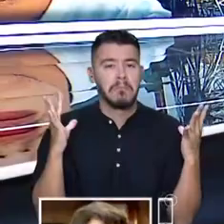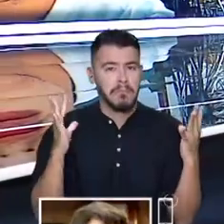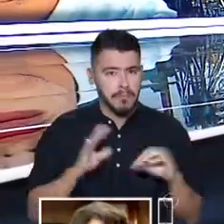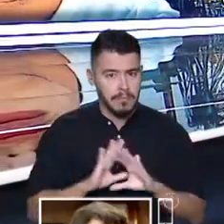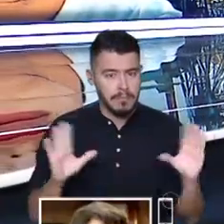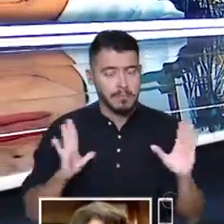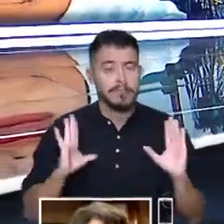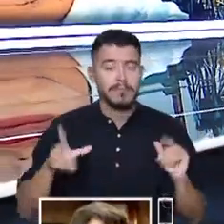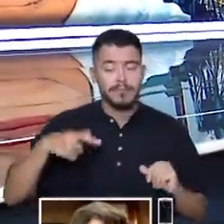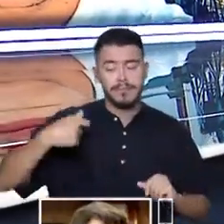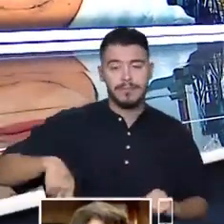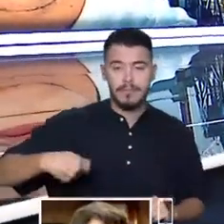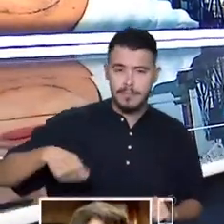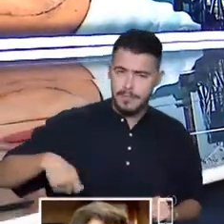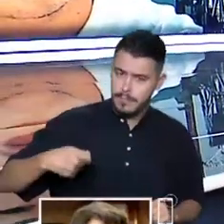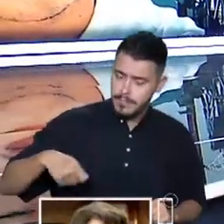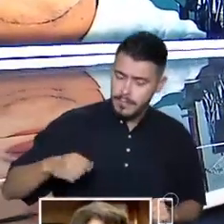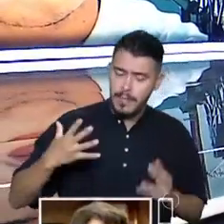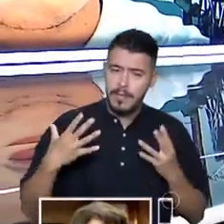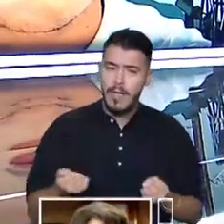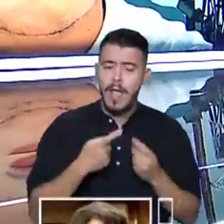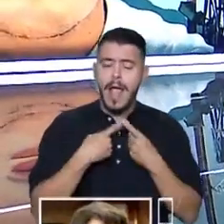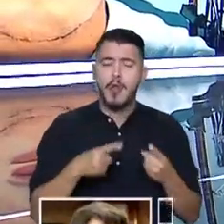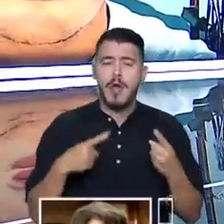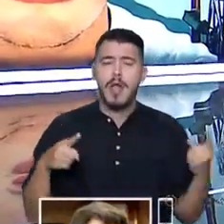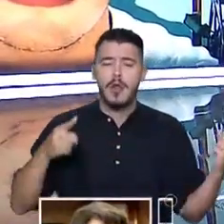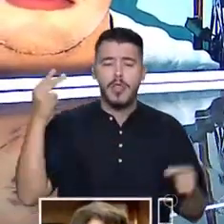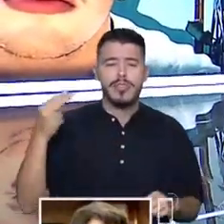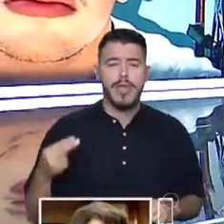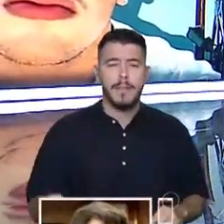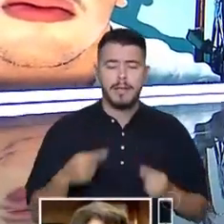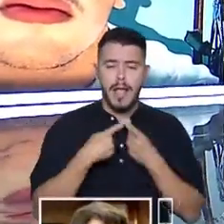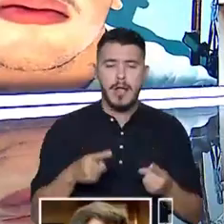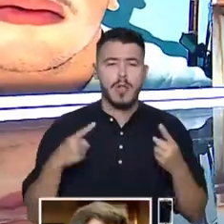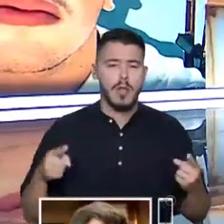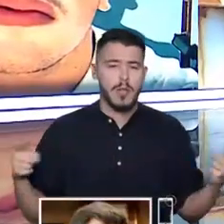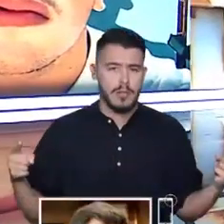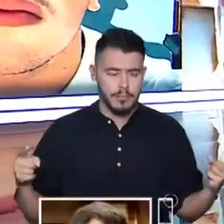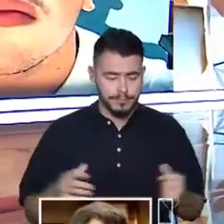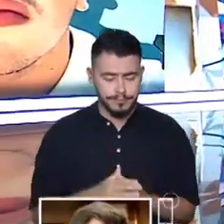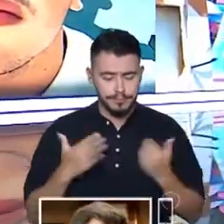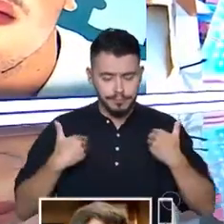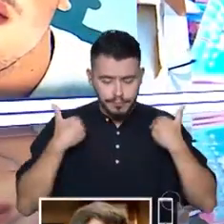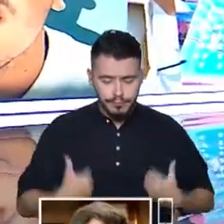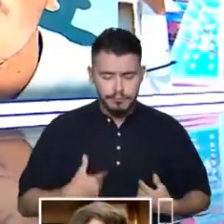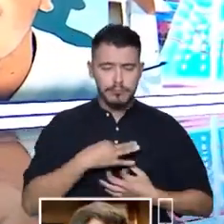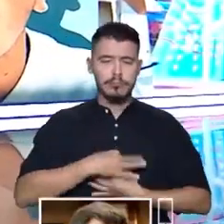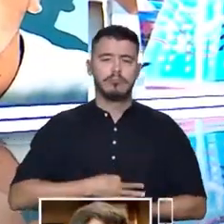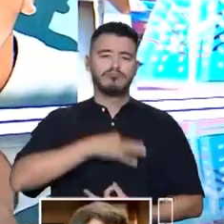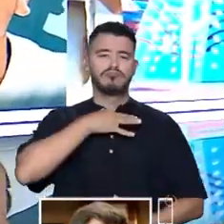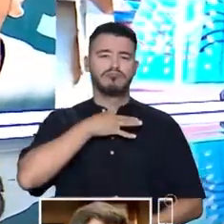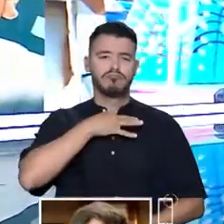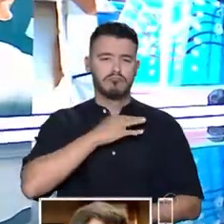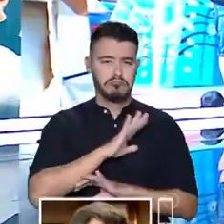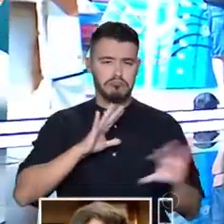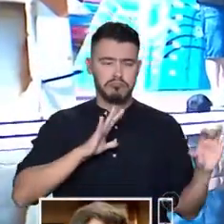Στη δικαιοσύνη υπάρχουν διάφορες υποθέσεις. Άρα, εγώ ξέρετε ότι έχω μια προσωπική και μια νομική αξιοπρέπεια. Όταν πρέπει να παραδεχτώ πράγματα,